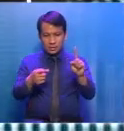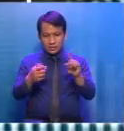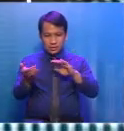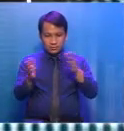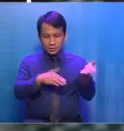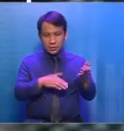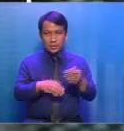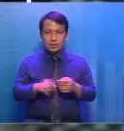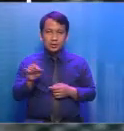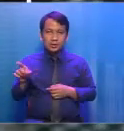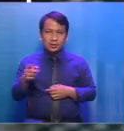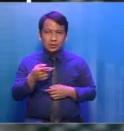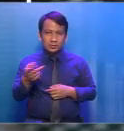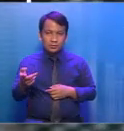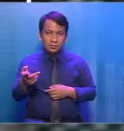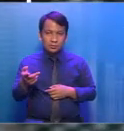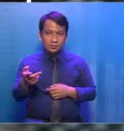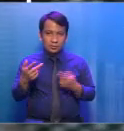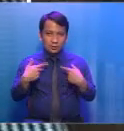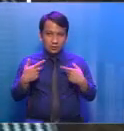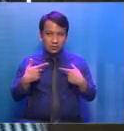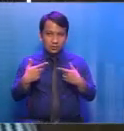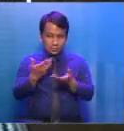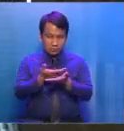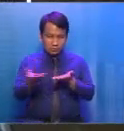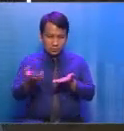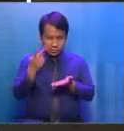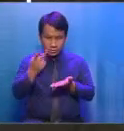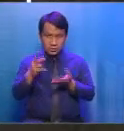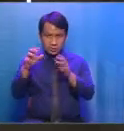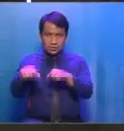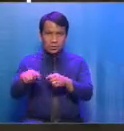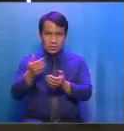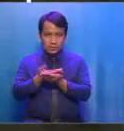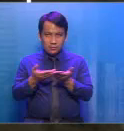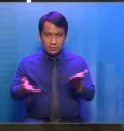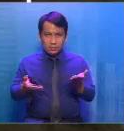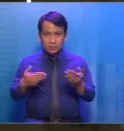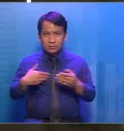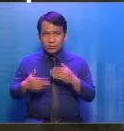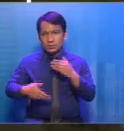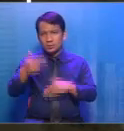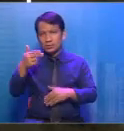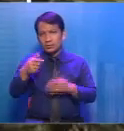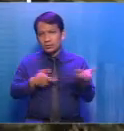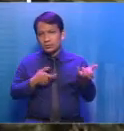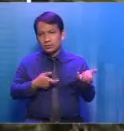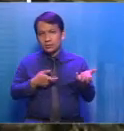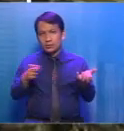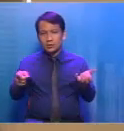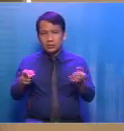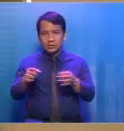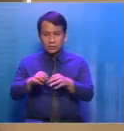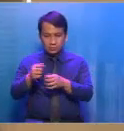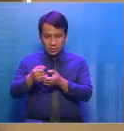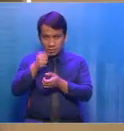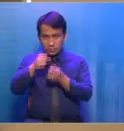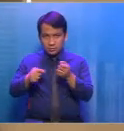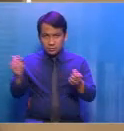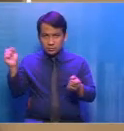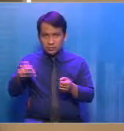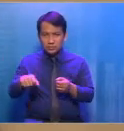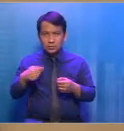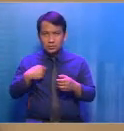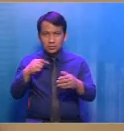saka may mga tube na mga war materials, 5 barrel na high-powered under-personnel landmine. Agad